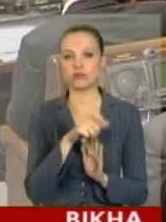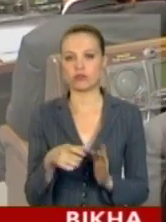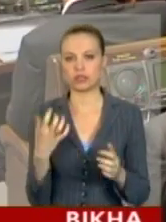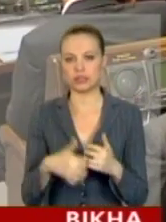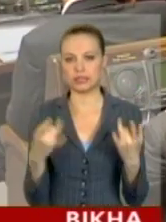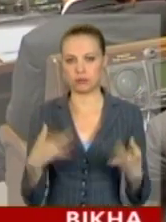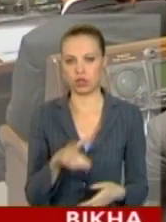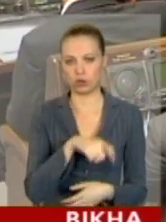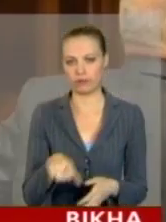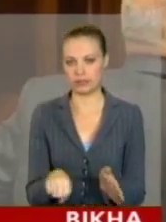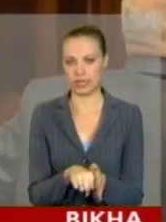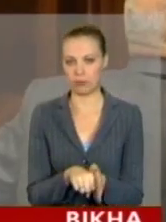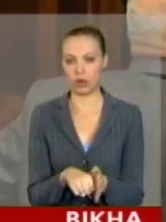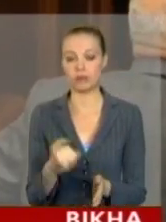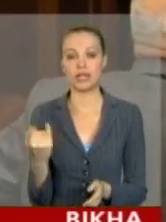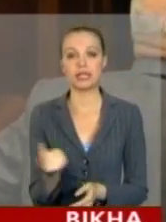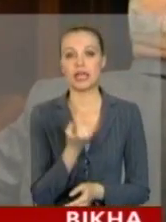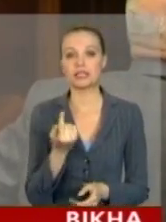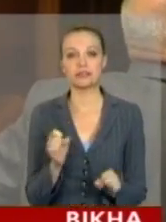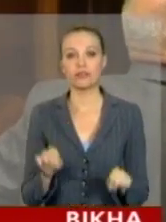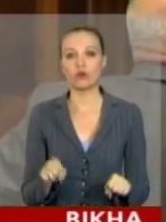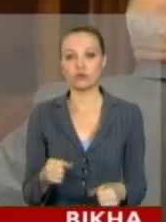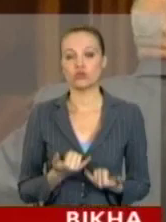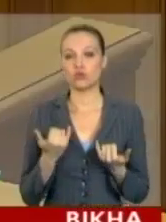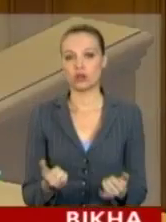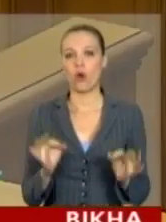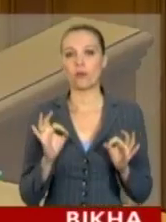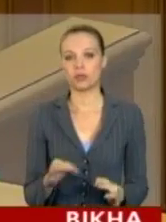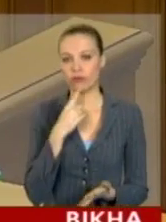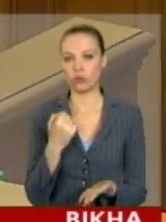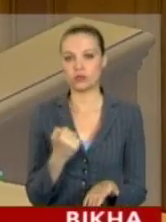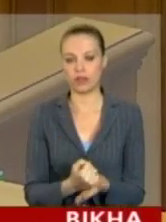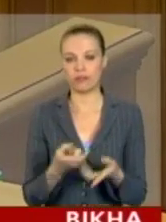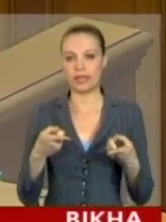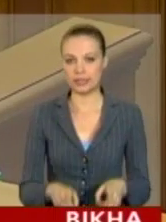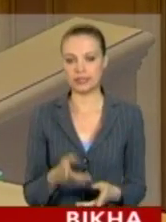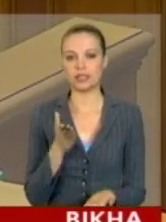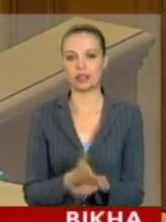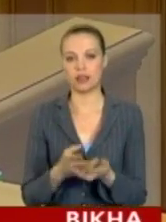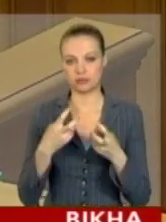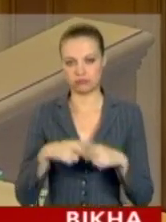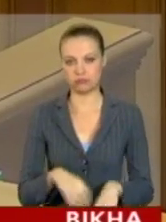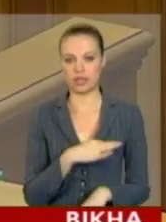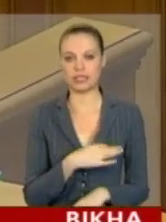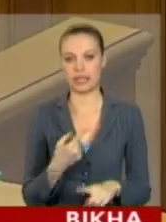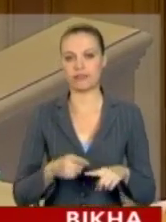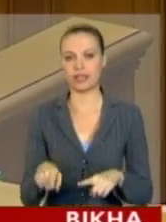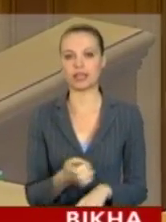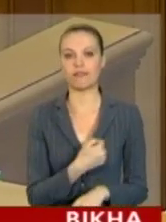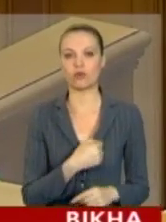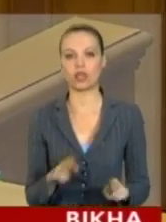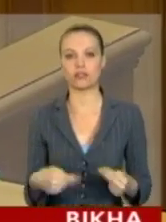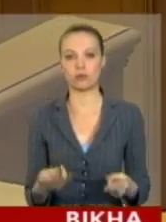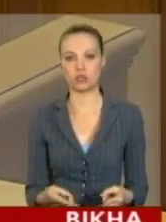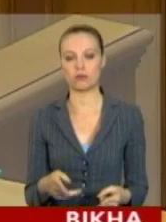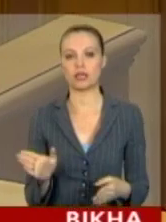мирного населення погибли. Единственной возможностью для объективного установления истины является расследование этого военного